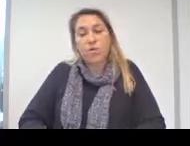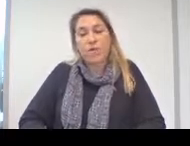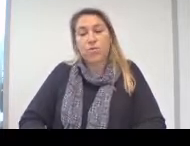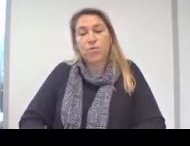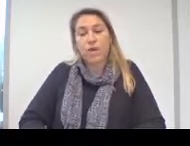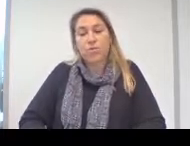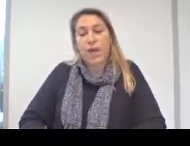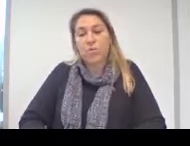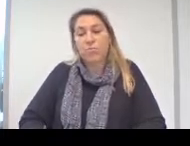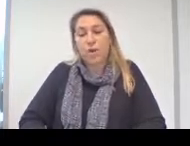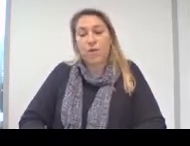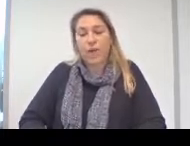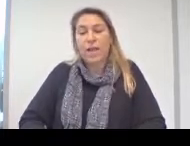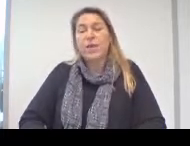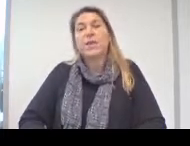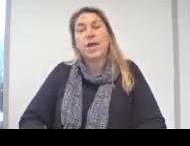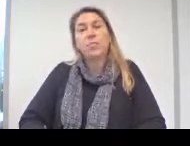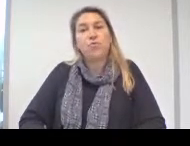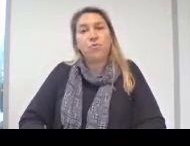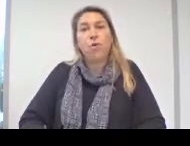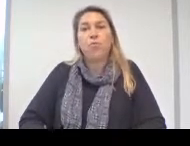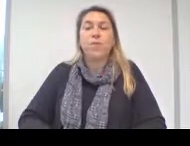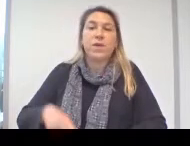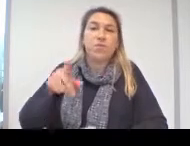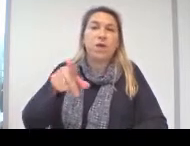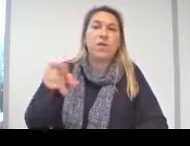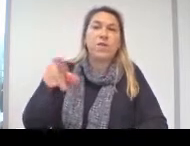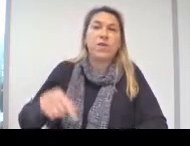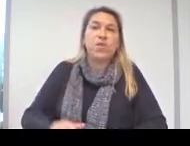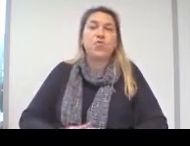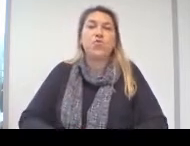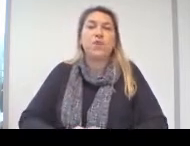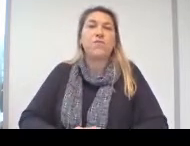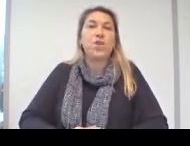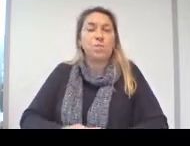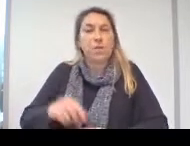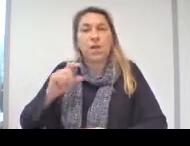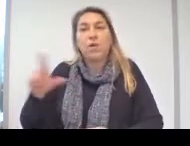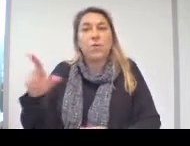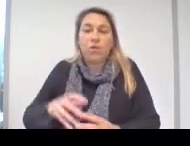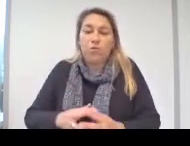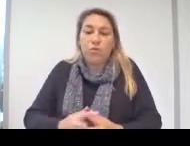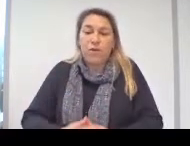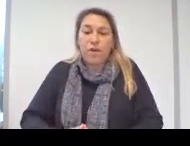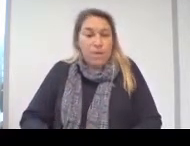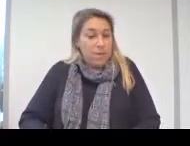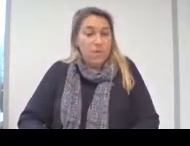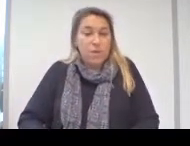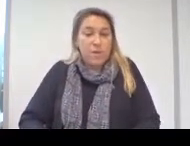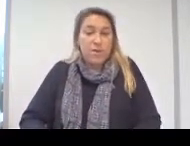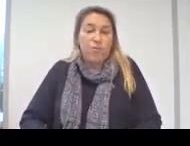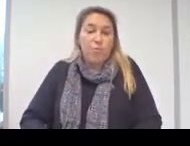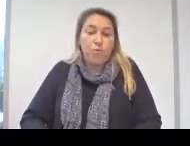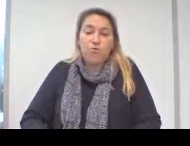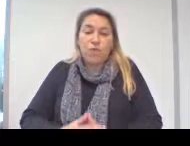site orientationauvergne-rhône-alpes.fr qui s'adresse plutôt au grand public. Tout à l'heure, on avait une question sur des fiches métiers. Donc là, vous retrouverez des